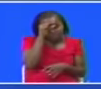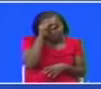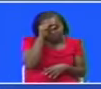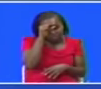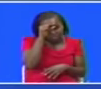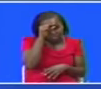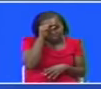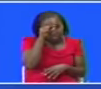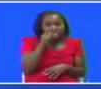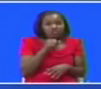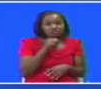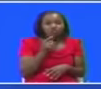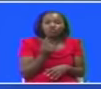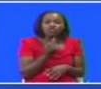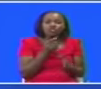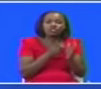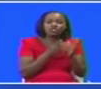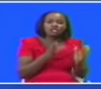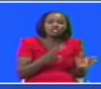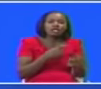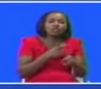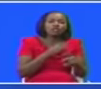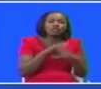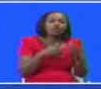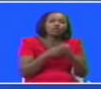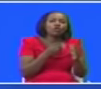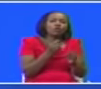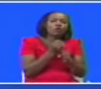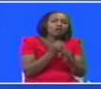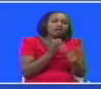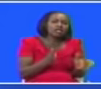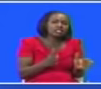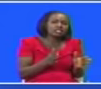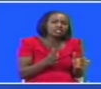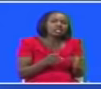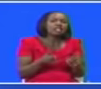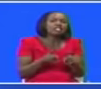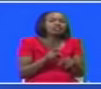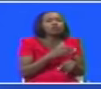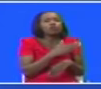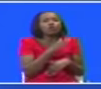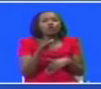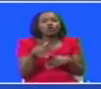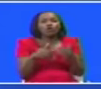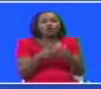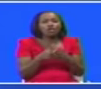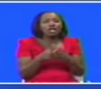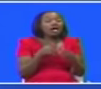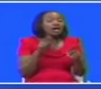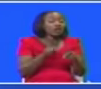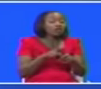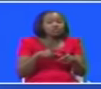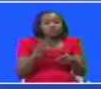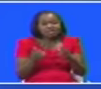sio madaktari peke yake, yani doctors peke yake, wafanyikazi wote. Sasa katika building blocks hizo zinalingana na zile building blocks zingine